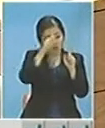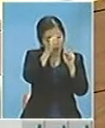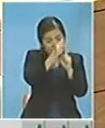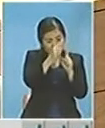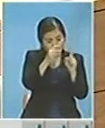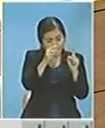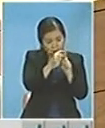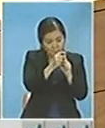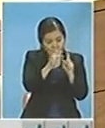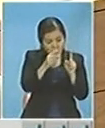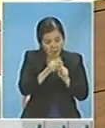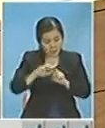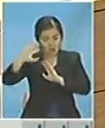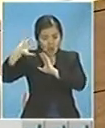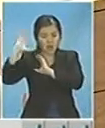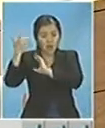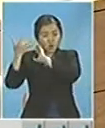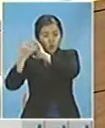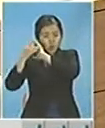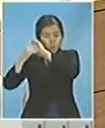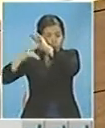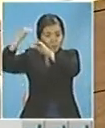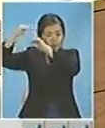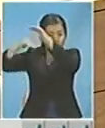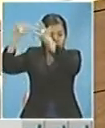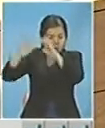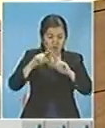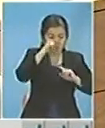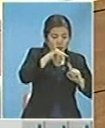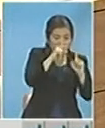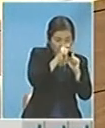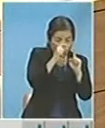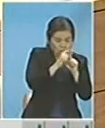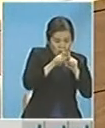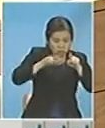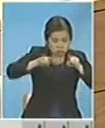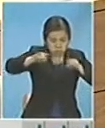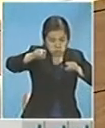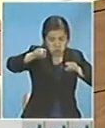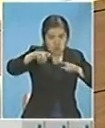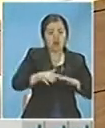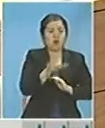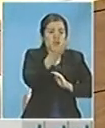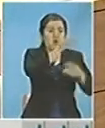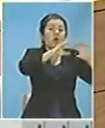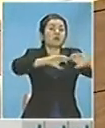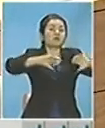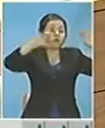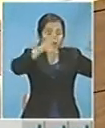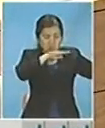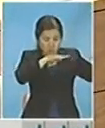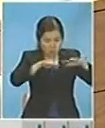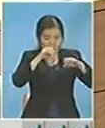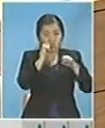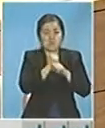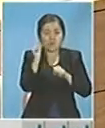ม่ทันกับเหตุการณ์ก็อยากจะขอให้รัฐบาลได้สร้างความพร้อมให้กับราช